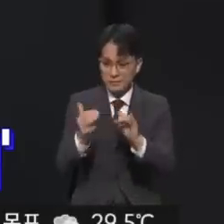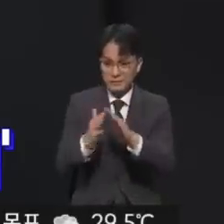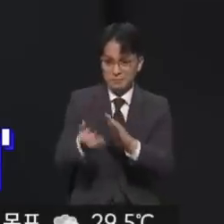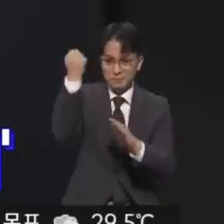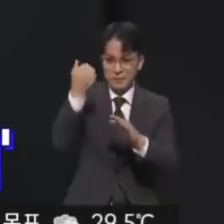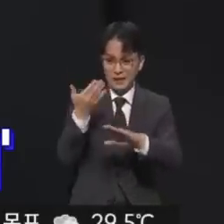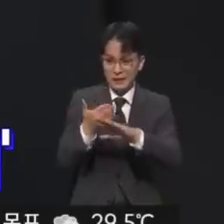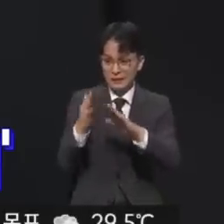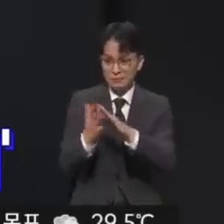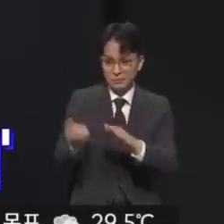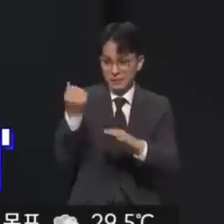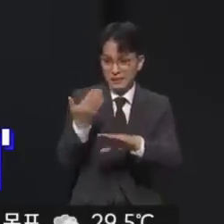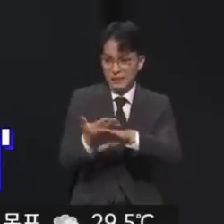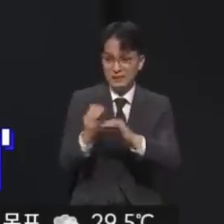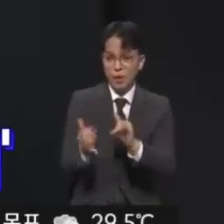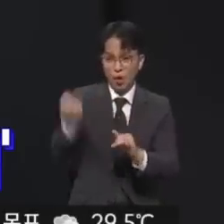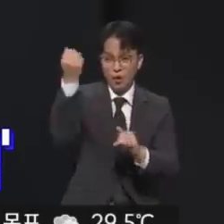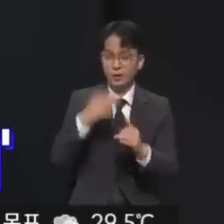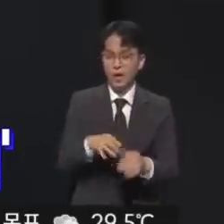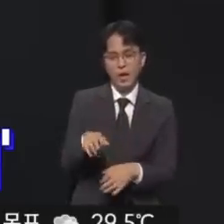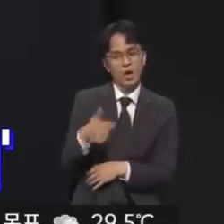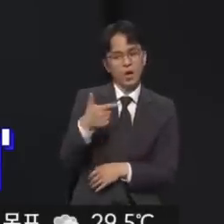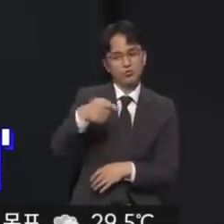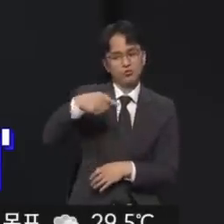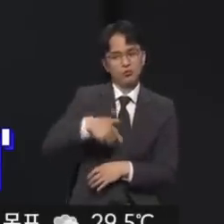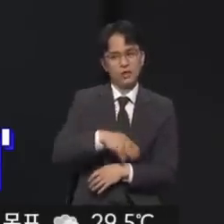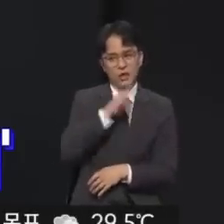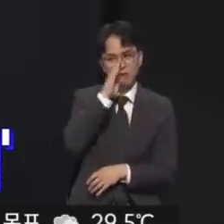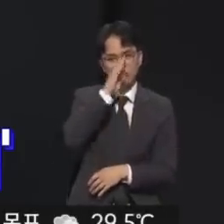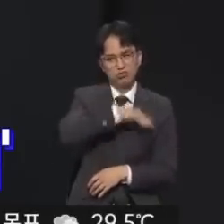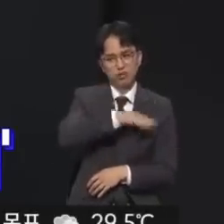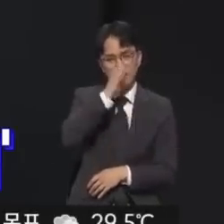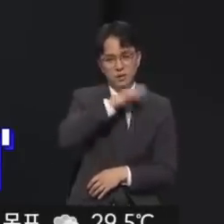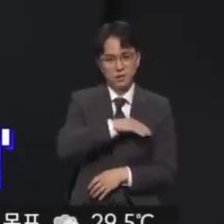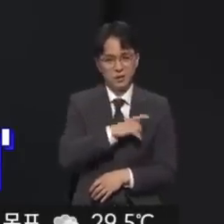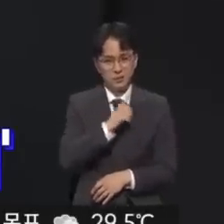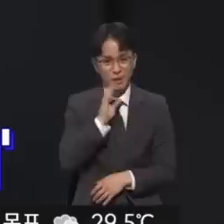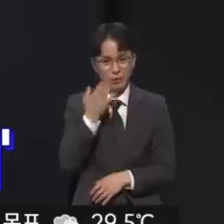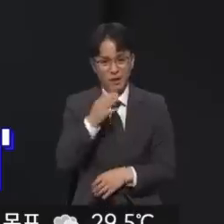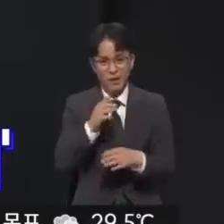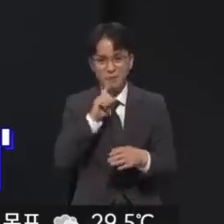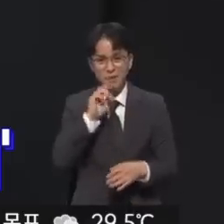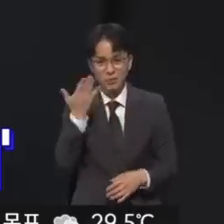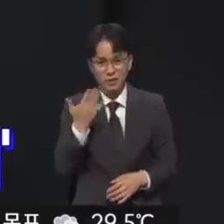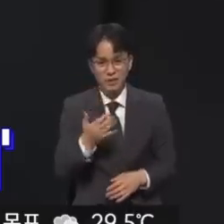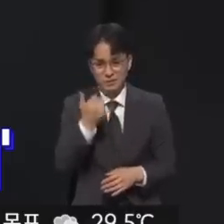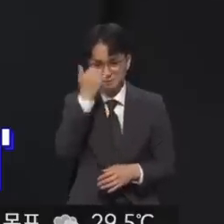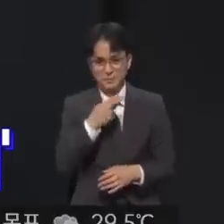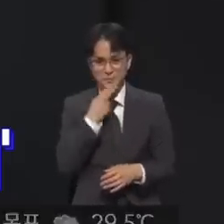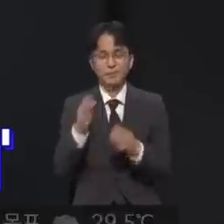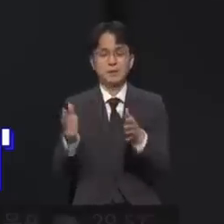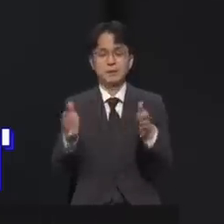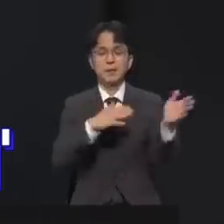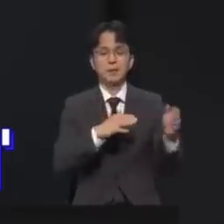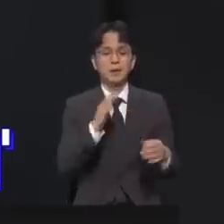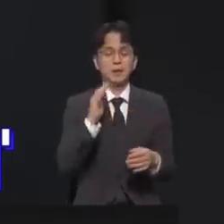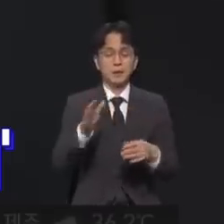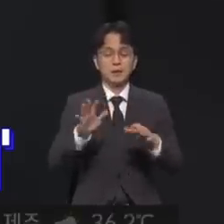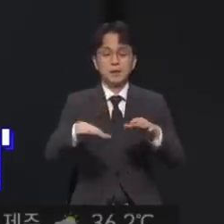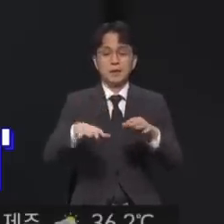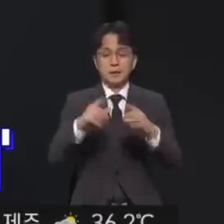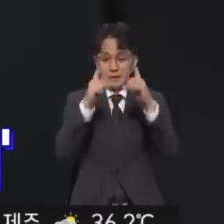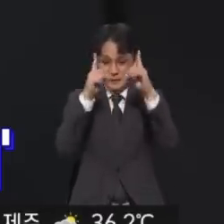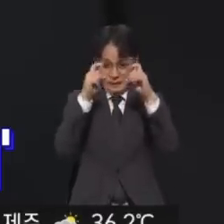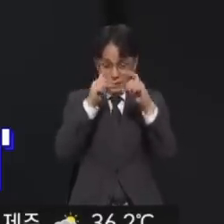근데 대통령 저런 현장에 다면 뭐 어떤 일이 있었는지 알고 갔어야 될 거 아니까 왜 미리 대피가 안되냐 물이 안 차 있었으니까요 그리고